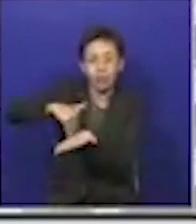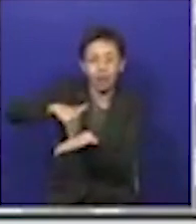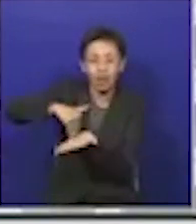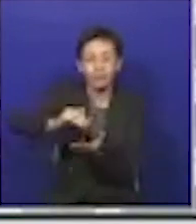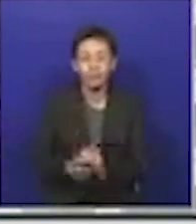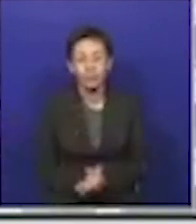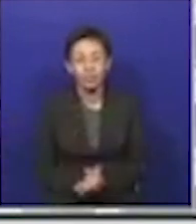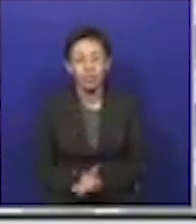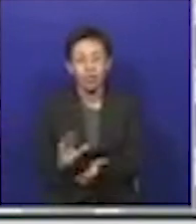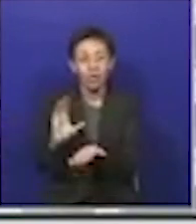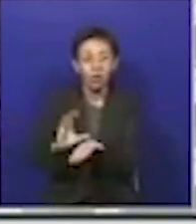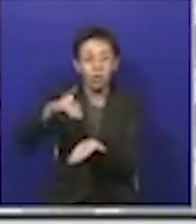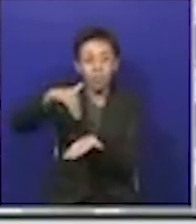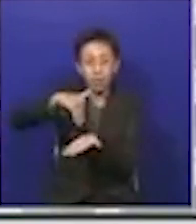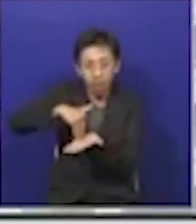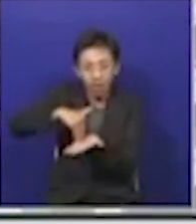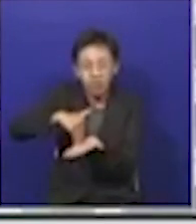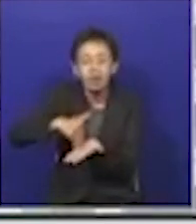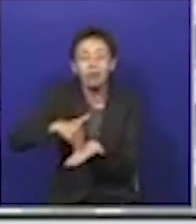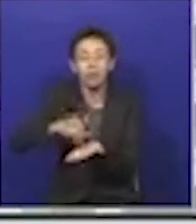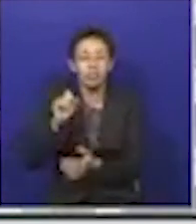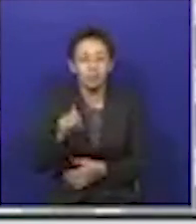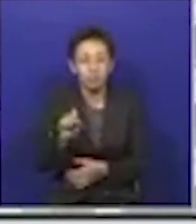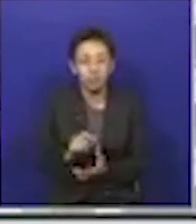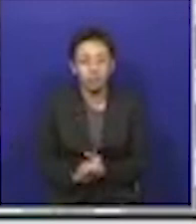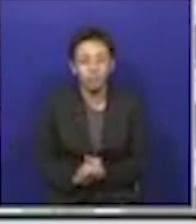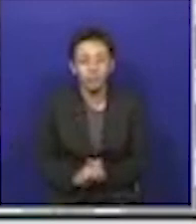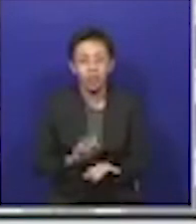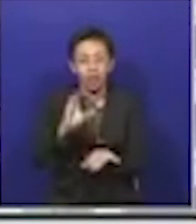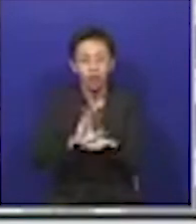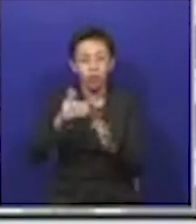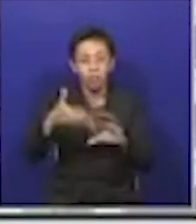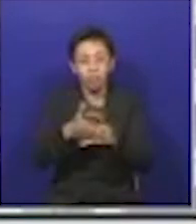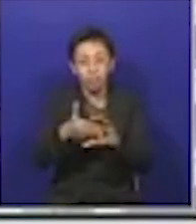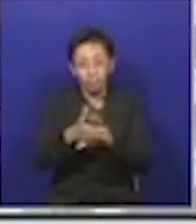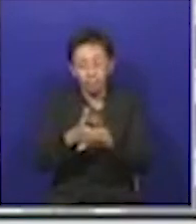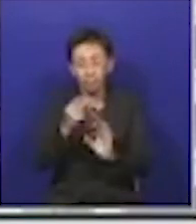งบกลางซึ่งเป็นงบฉุกเฉินฮะลองเอาสไลด์งบกลางขึ้นมาสิครับ